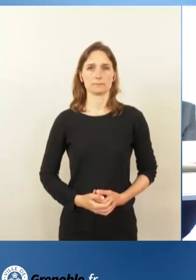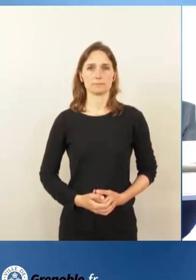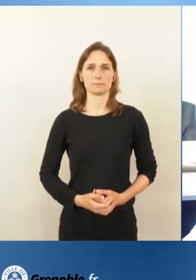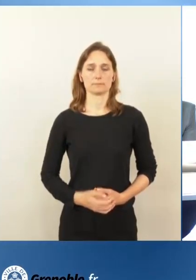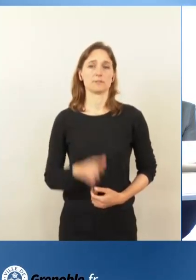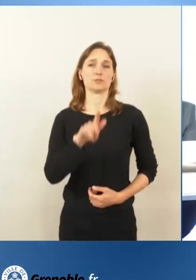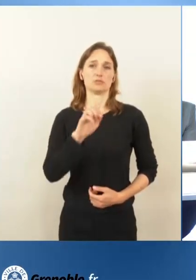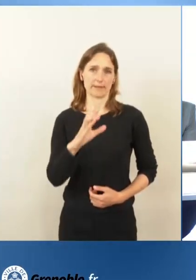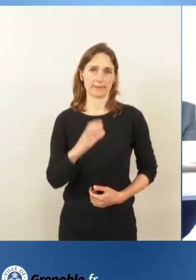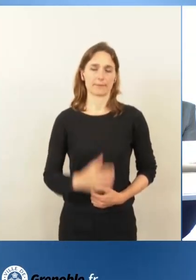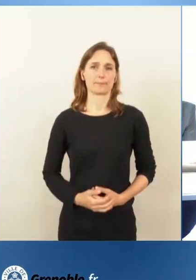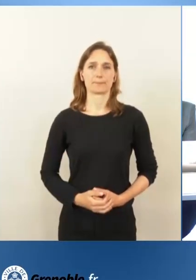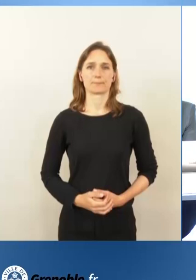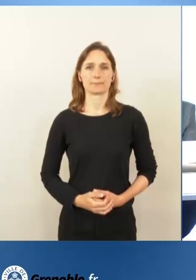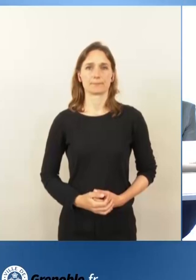Jacques